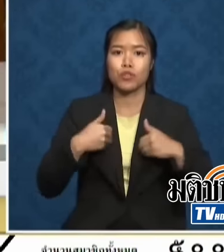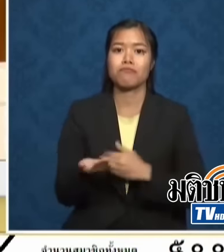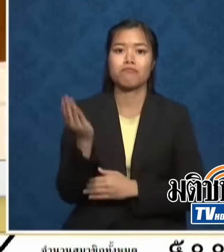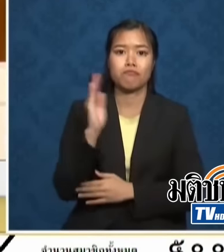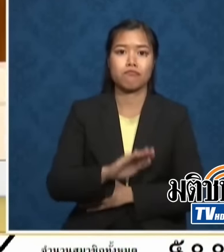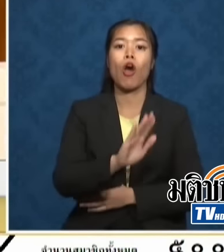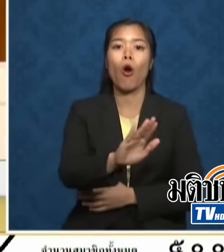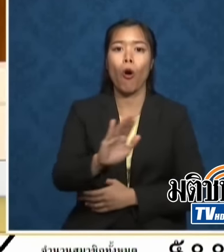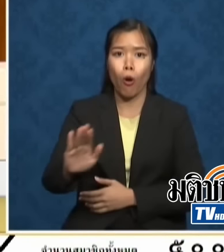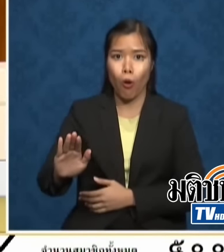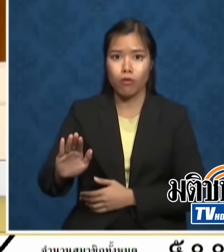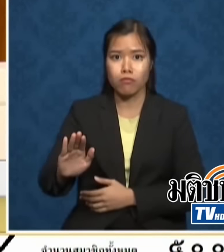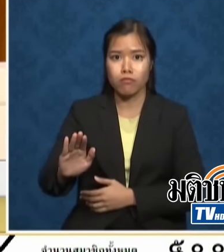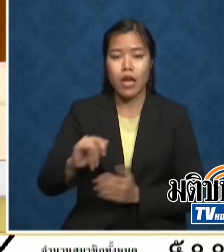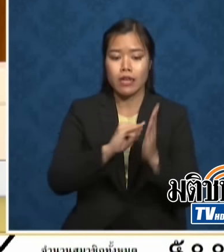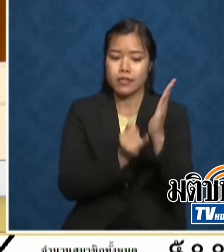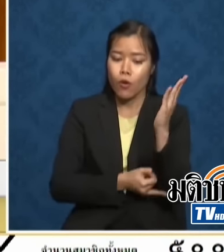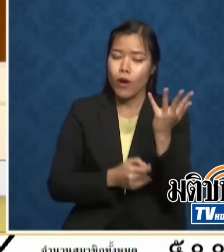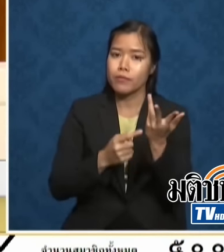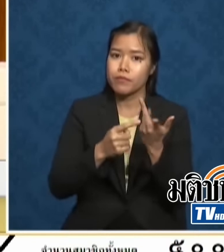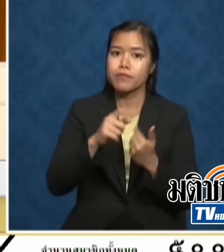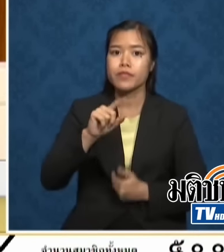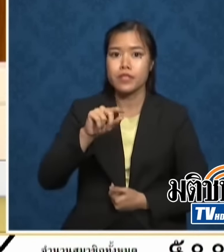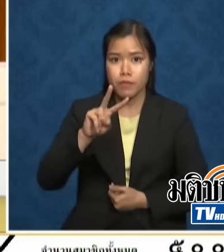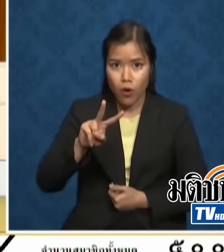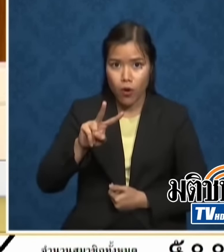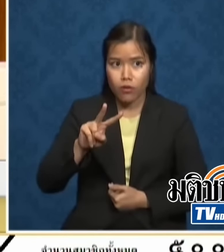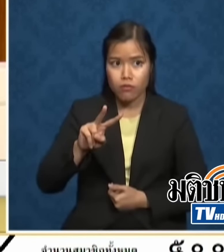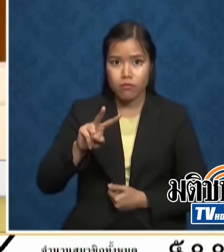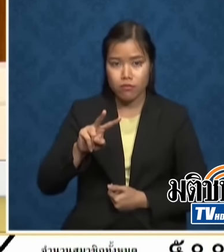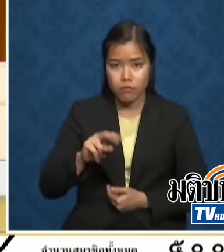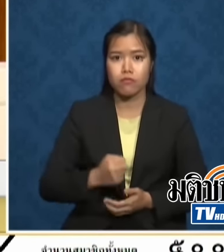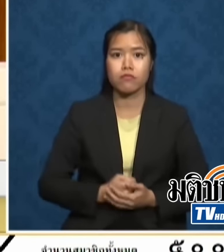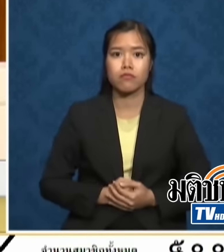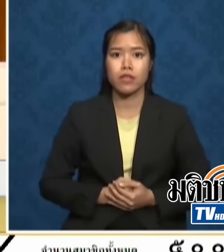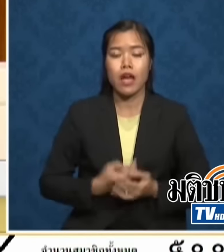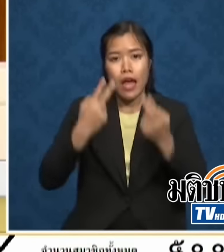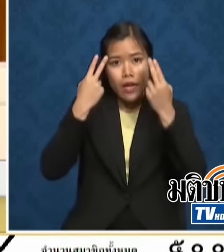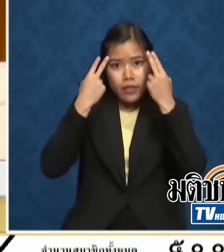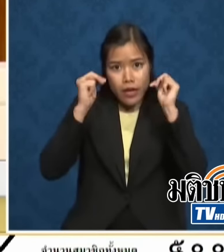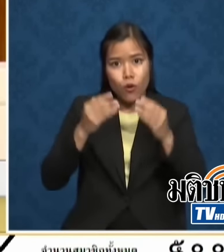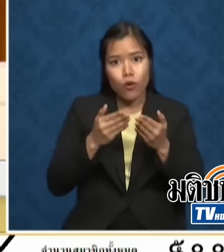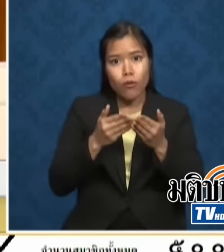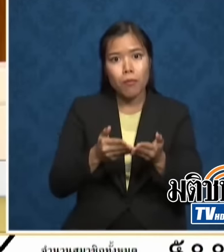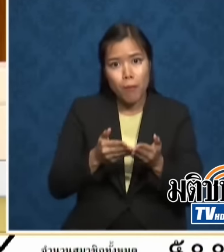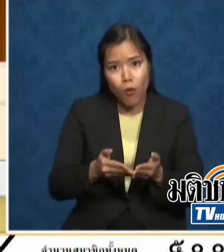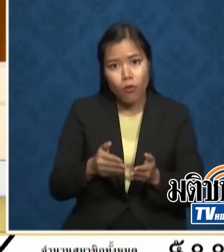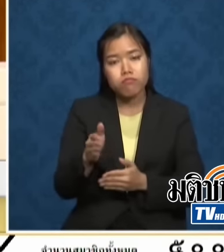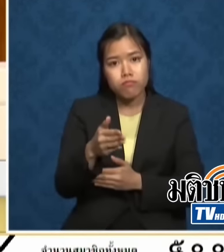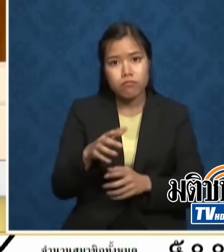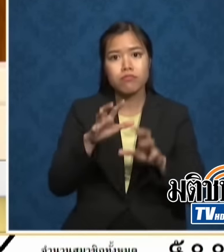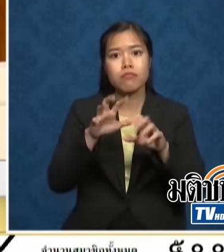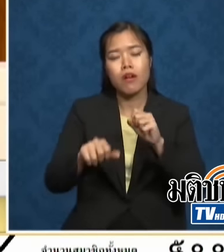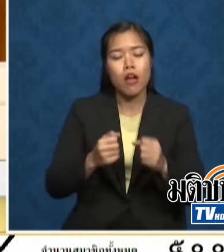22จังหวัดนะครับทั้งนายกประมงทั้ง22จังหวัดต่างก็เฝ้ารอคอยว่าวันนี้กฎหม